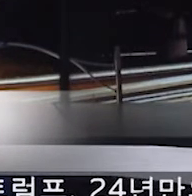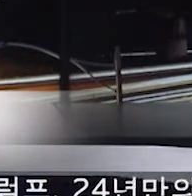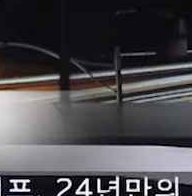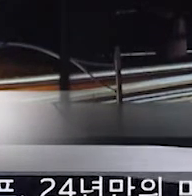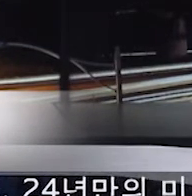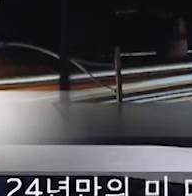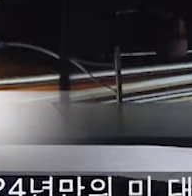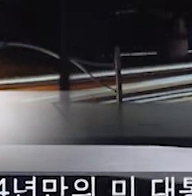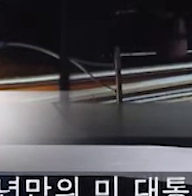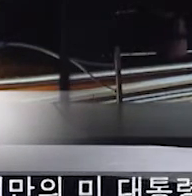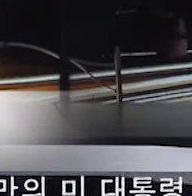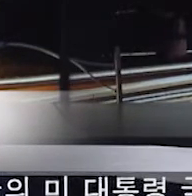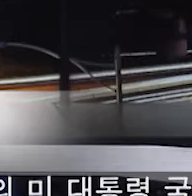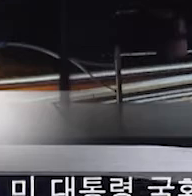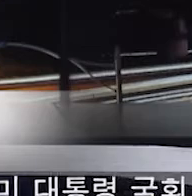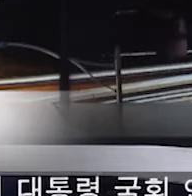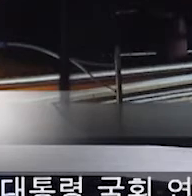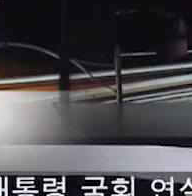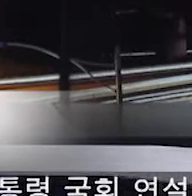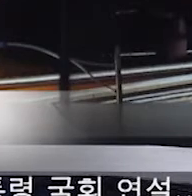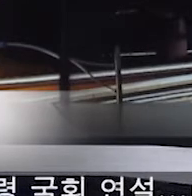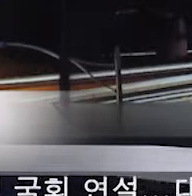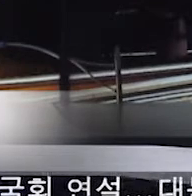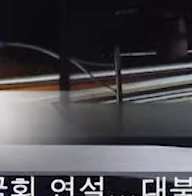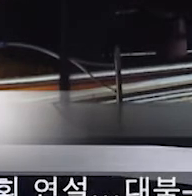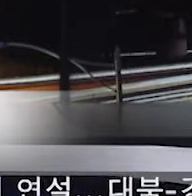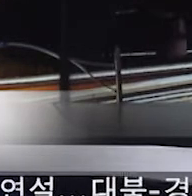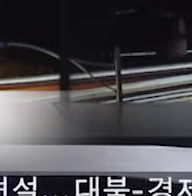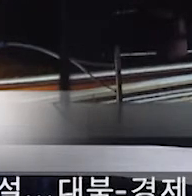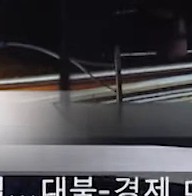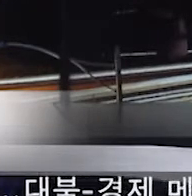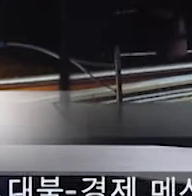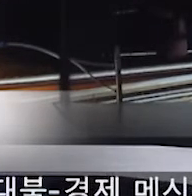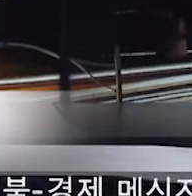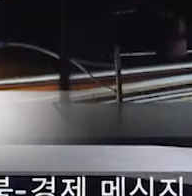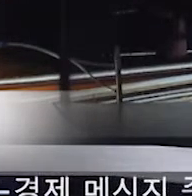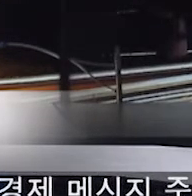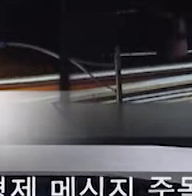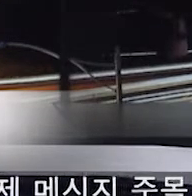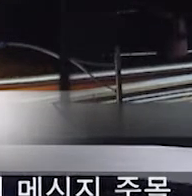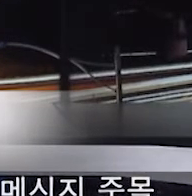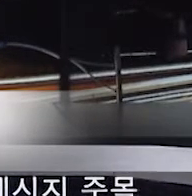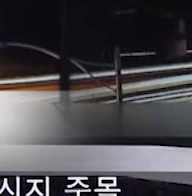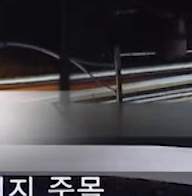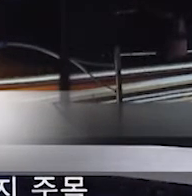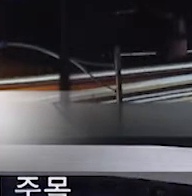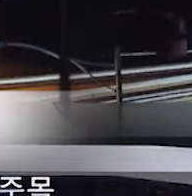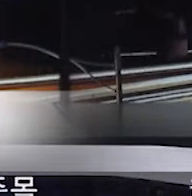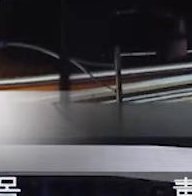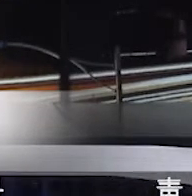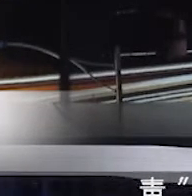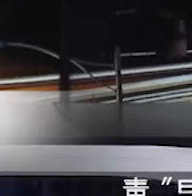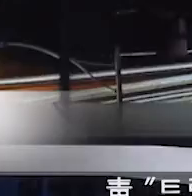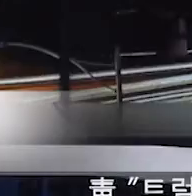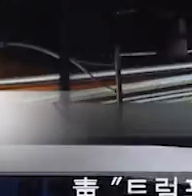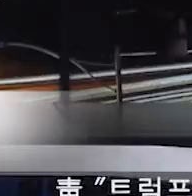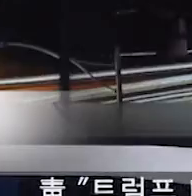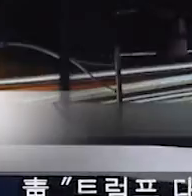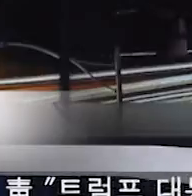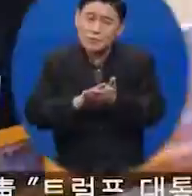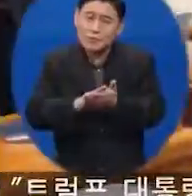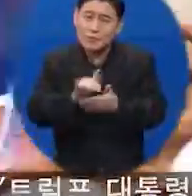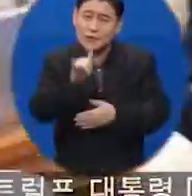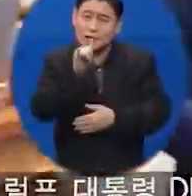시간으로 저녁 6시 서울 여의도에서 국회 연설을 가졌습니다. 미국 대통령으로는 24년 만입니다.